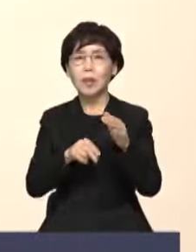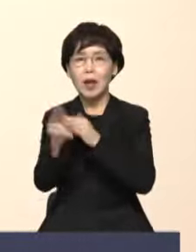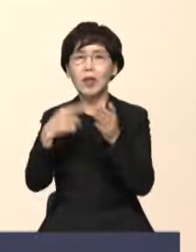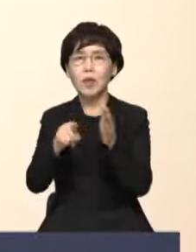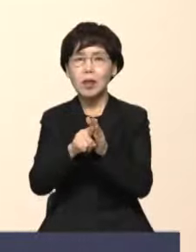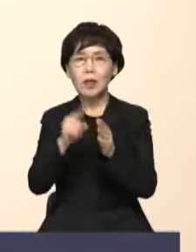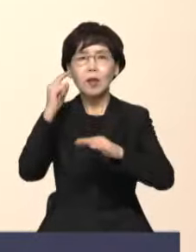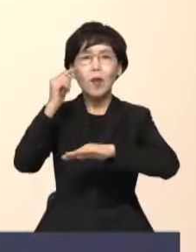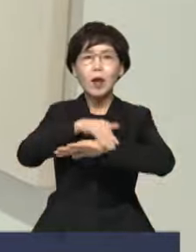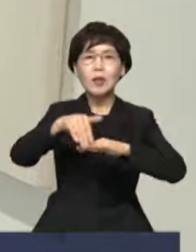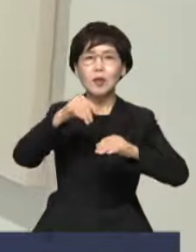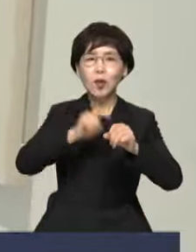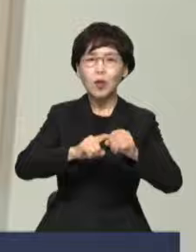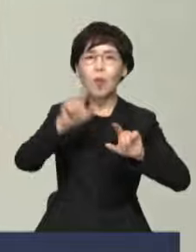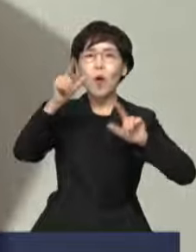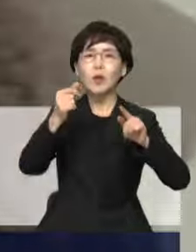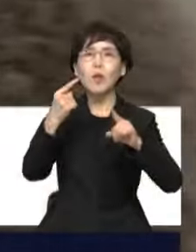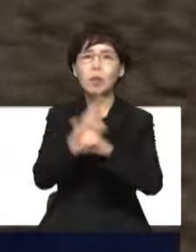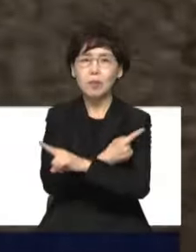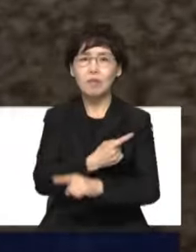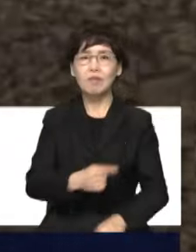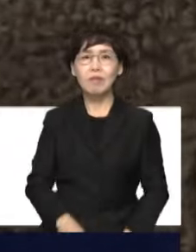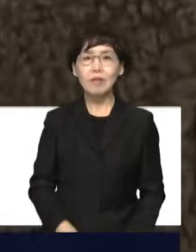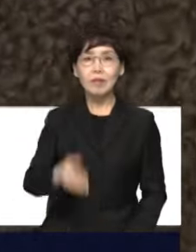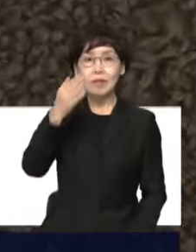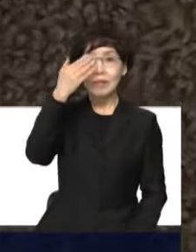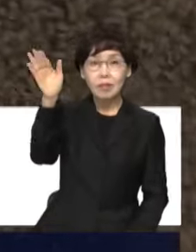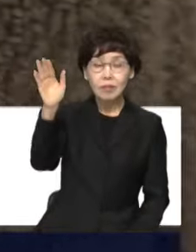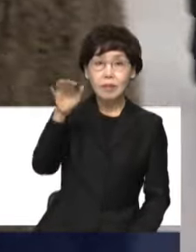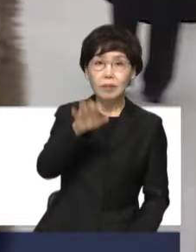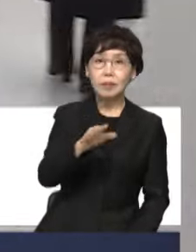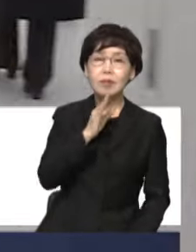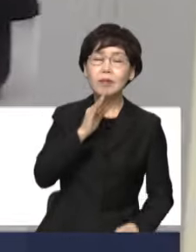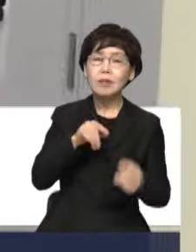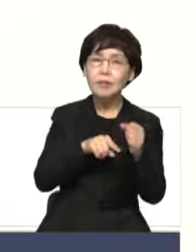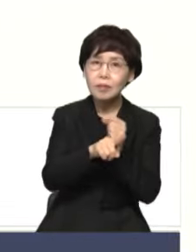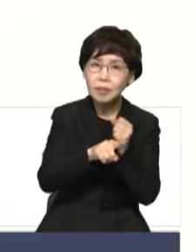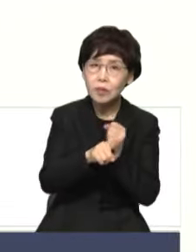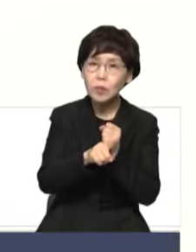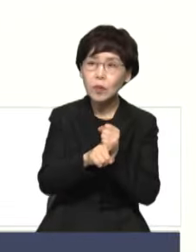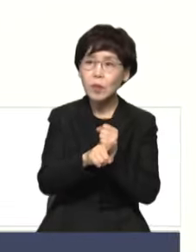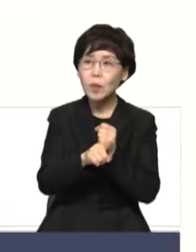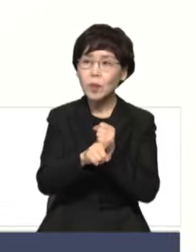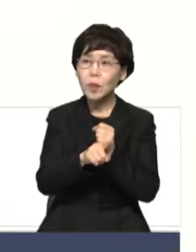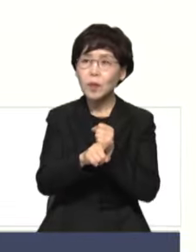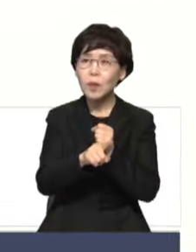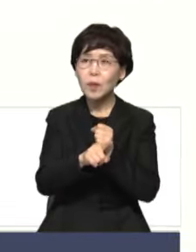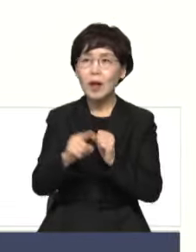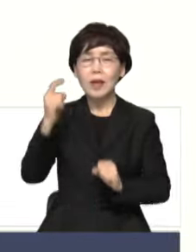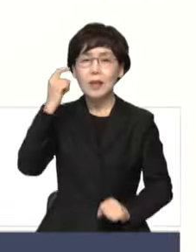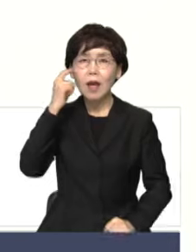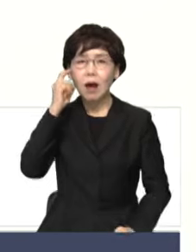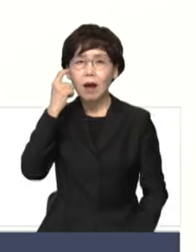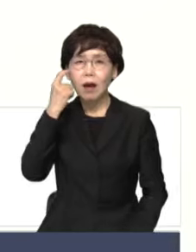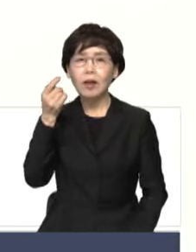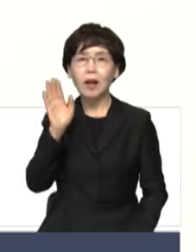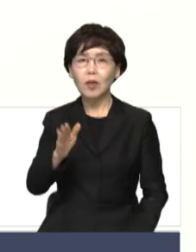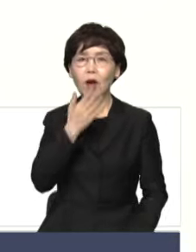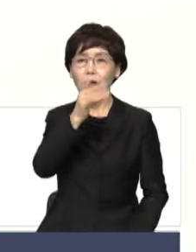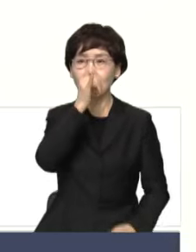형상을 비틀었습니다. 낯설 음에서 그 진정한 음에 그 좀 조금 몇 초간의 그 사유라도 할